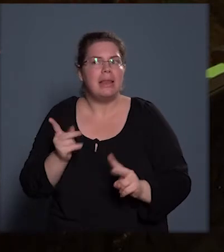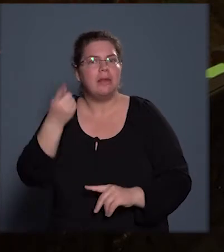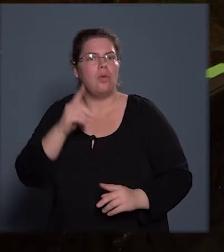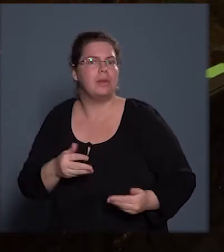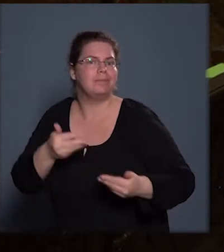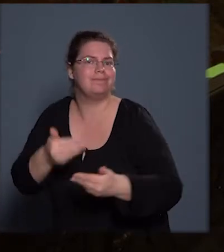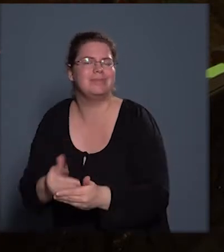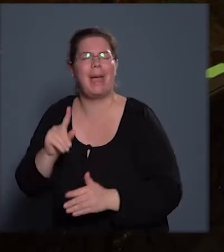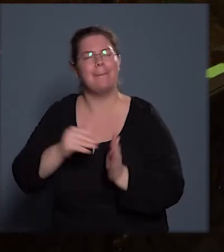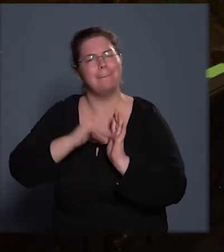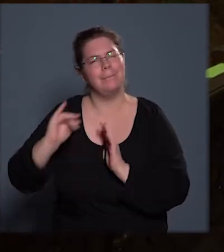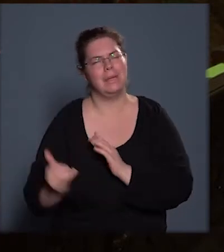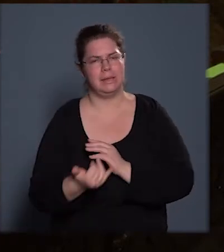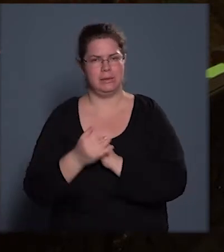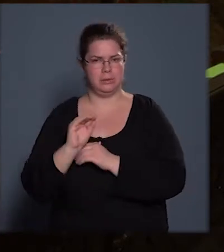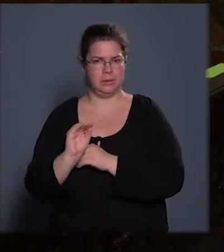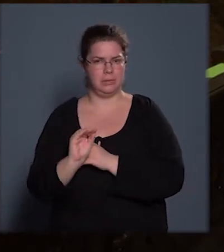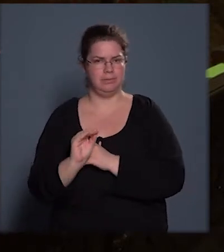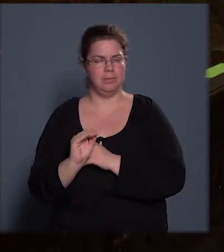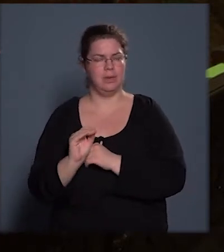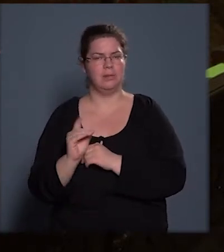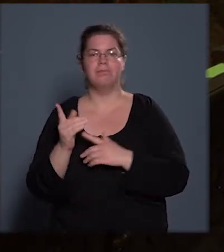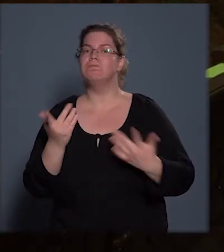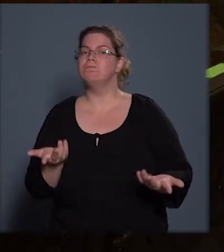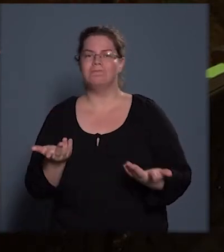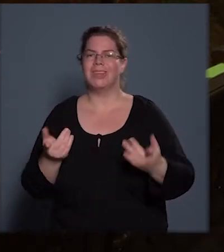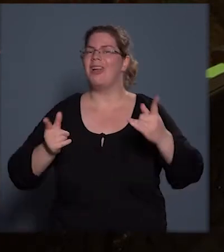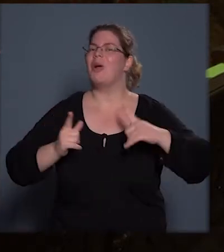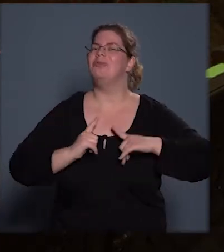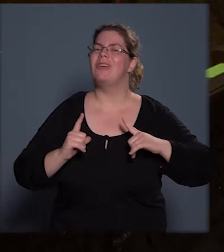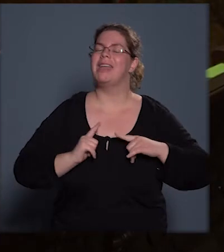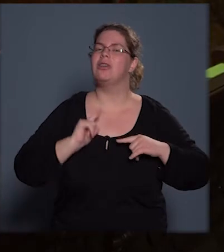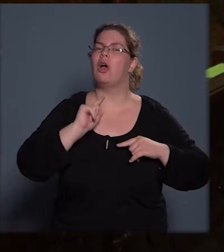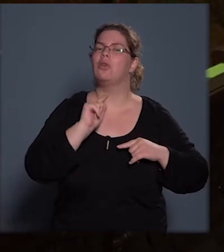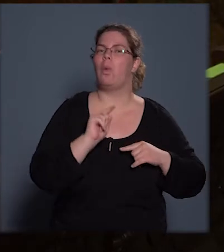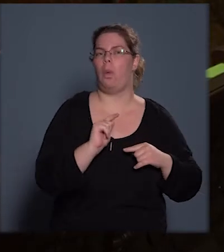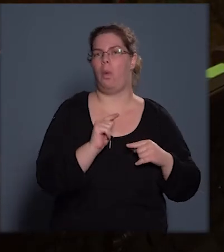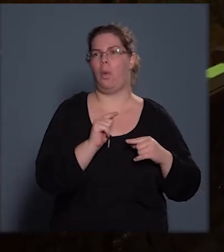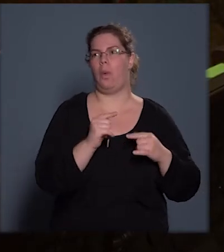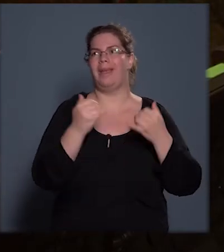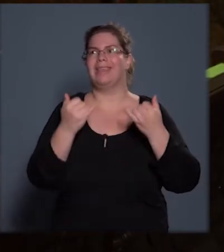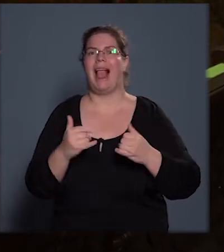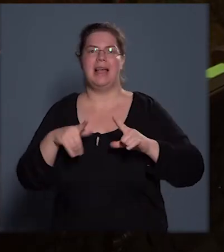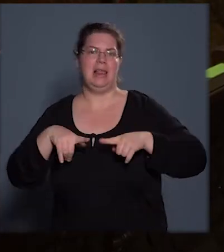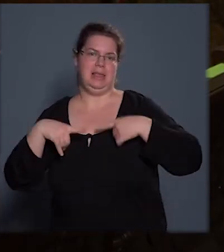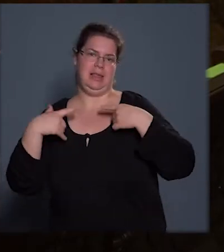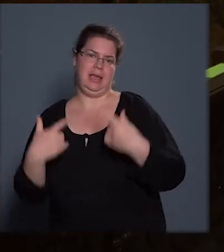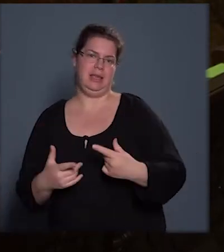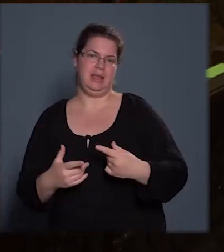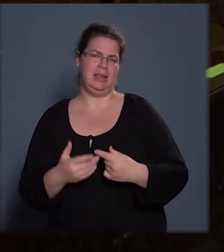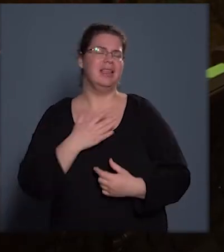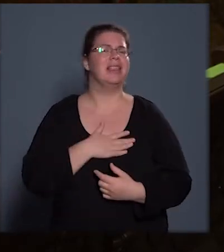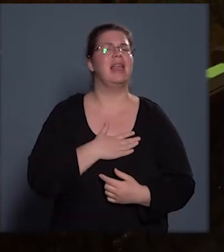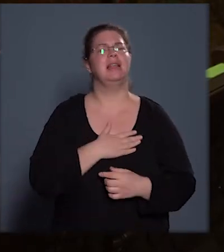ez mégis jelképezi azt, hogy várjuk az ő jelenlétét.